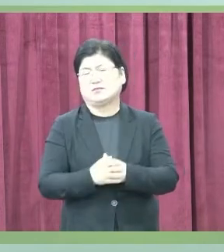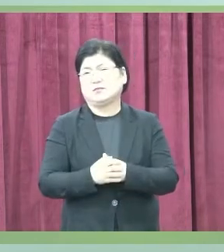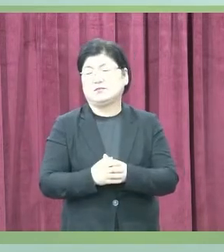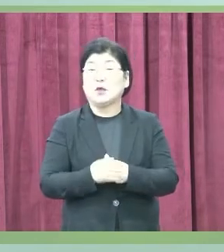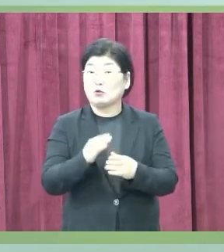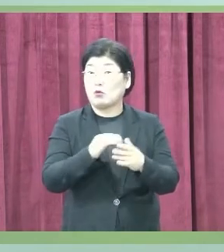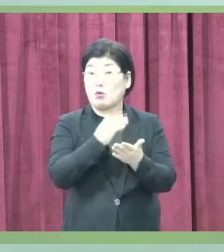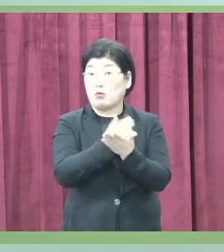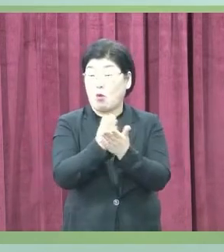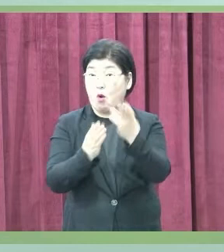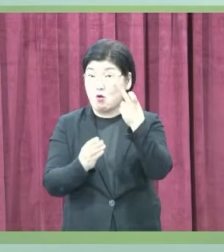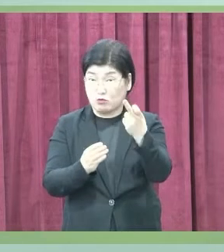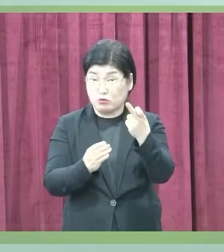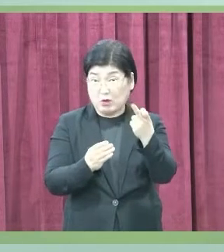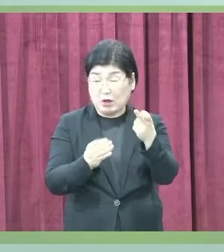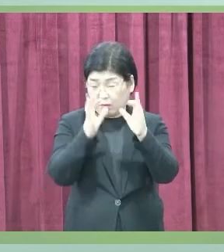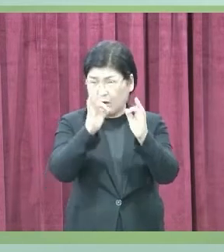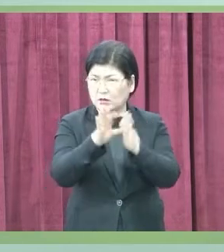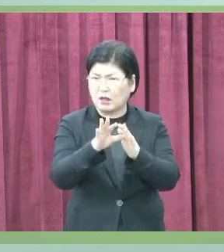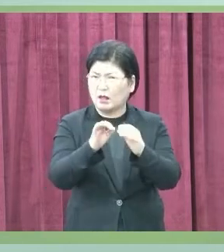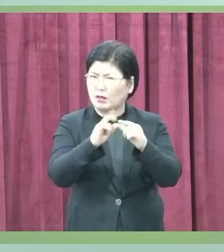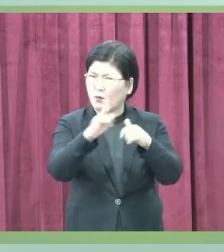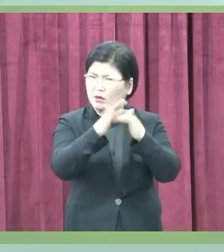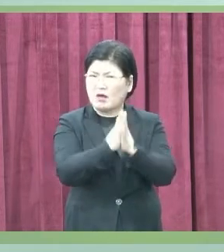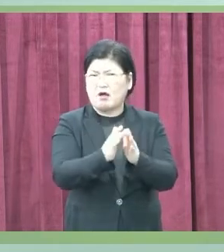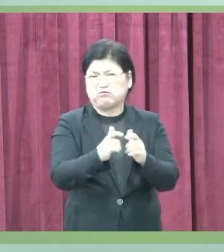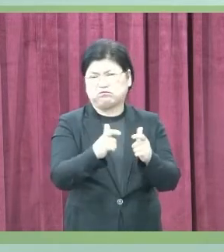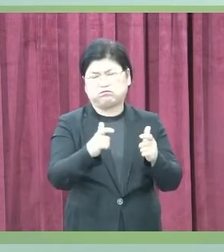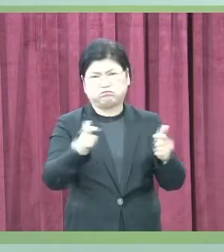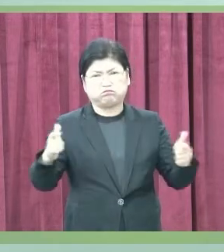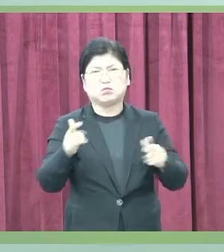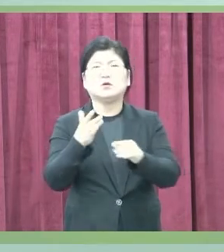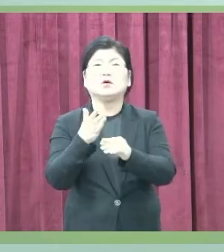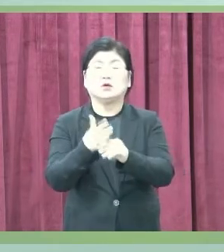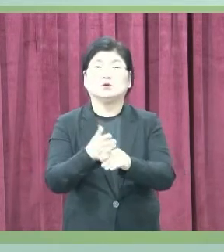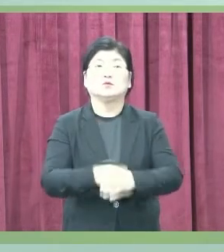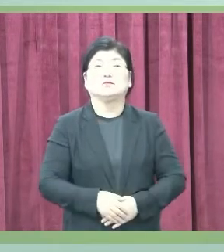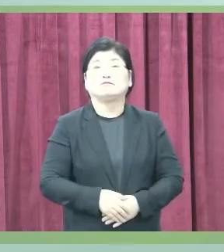12가지 유병률 추이를 보면은 다 늘어나고 있고요.